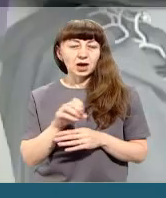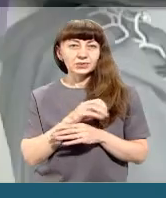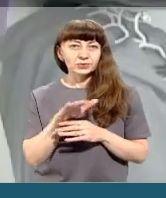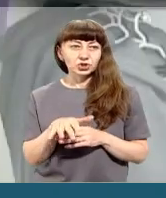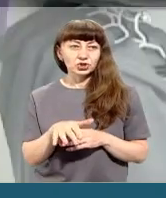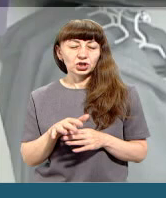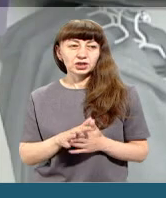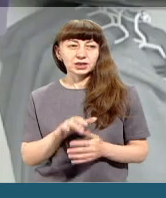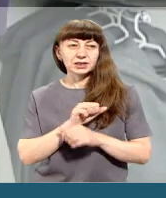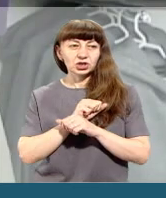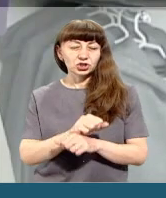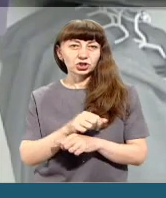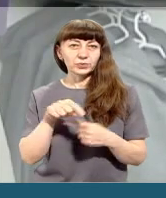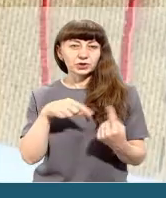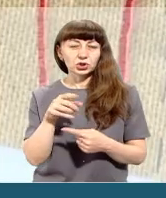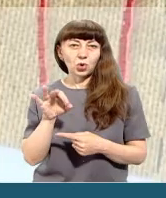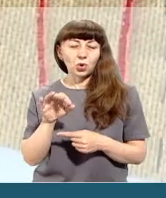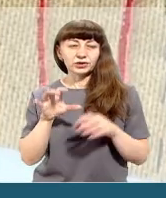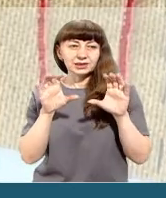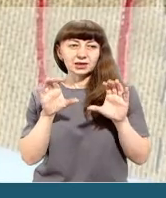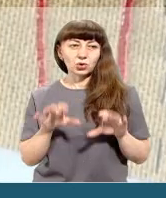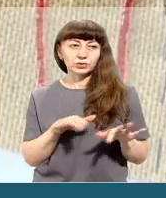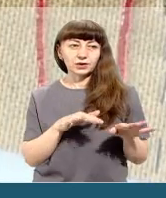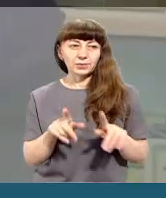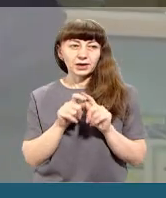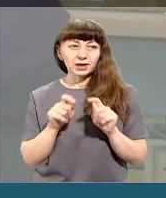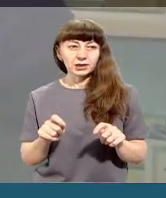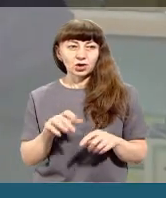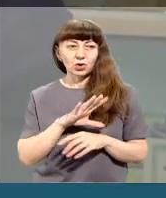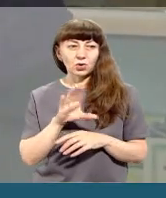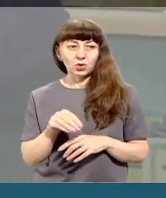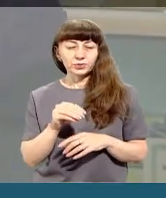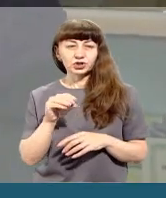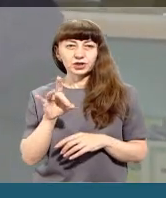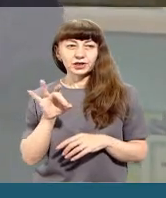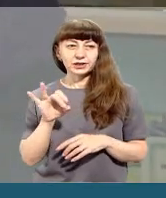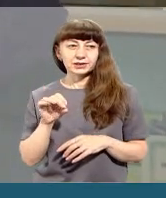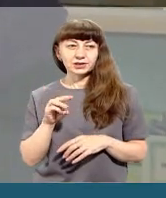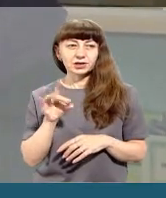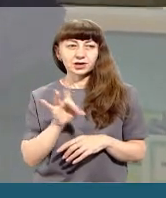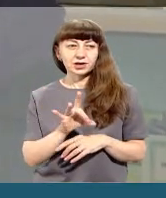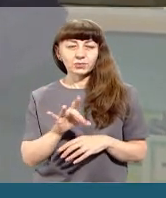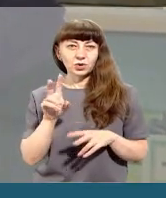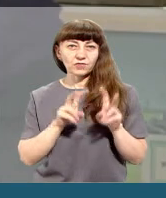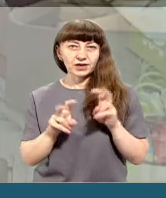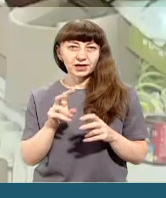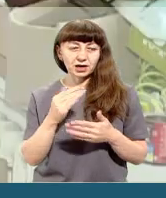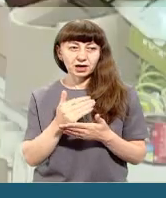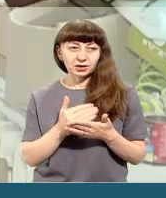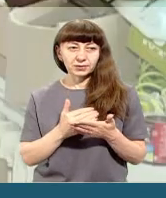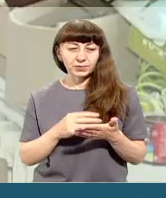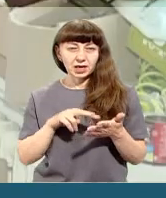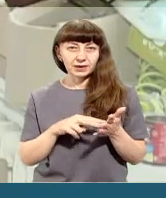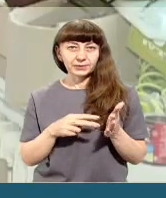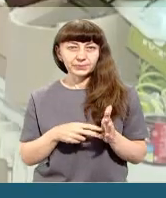и защиты бизнеса от незаконных действий комитетом создана система «Единый реестр субъектов и объектов проверок». За первое